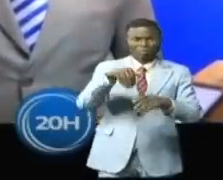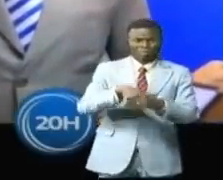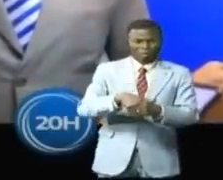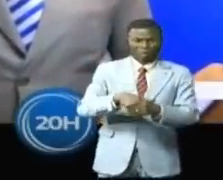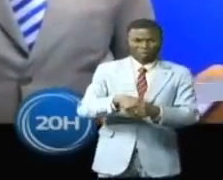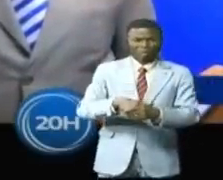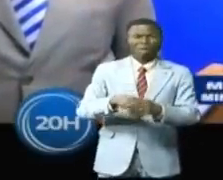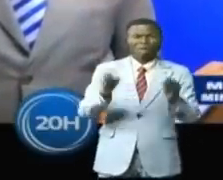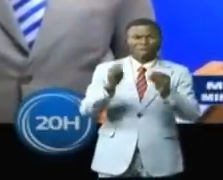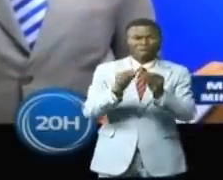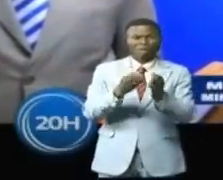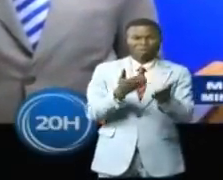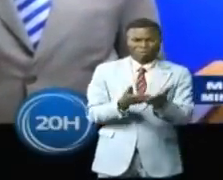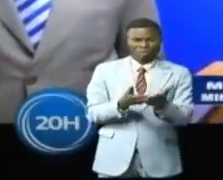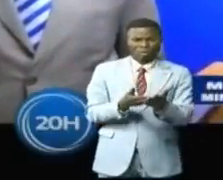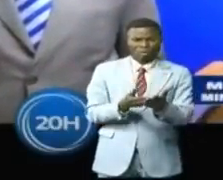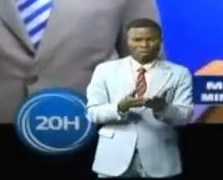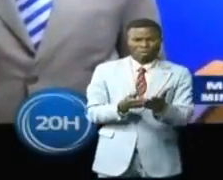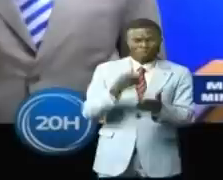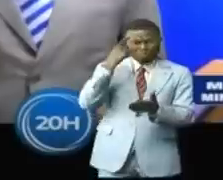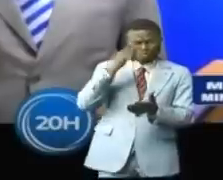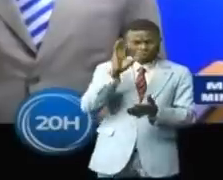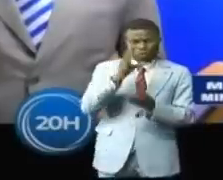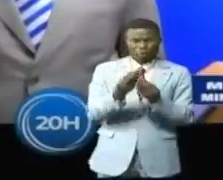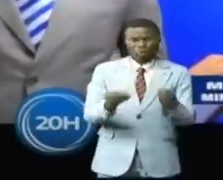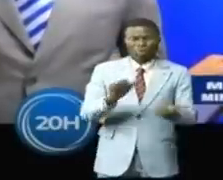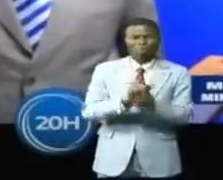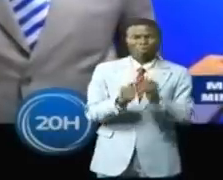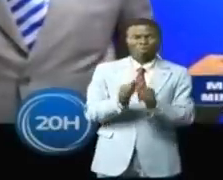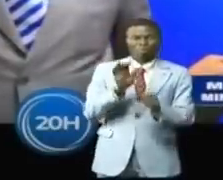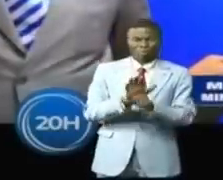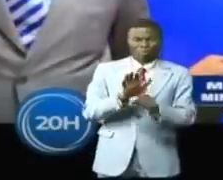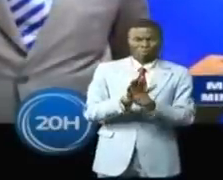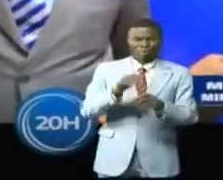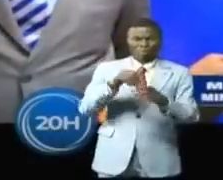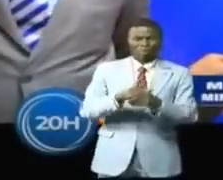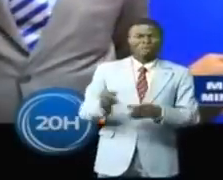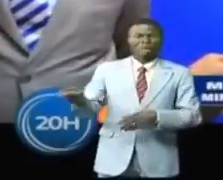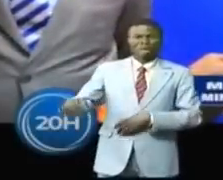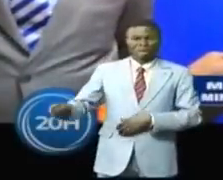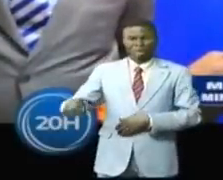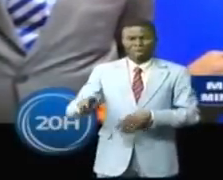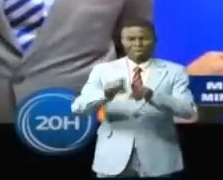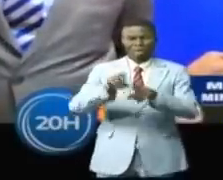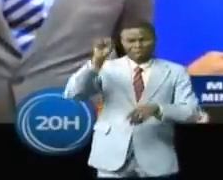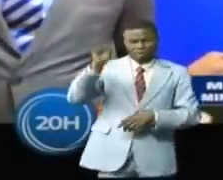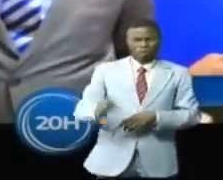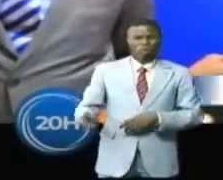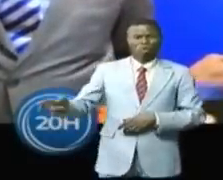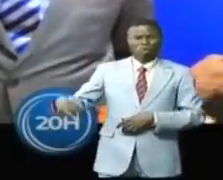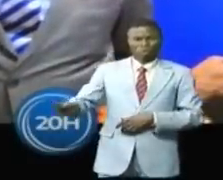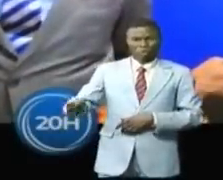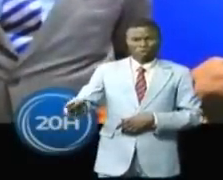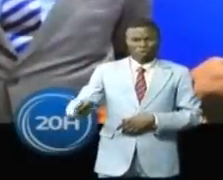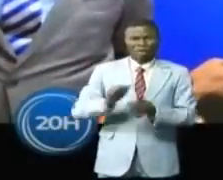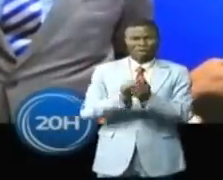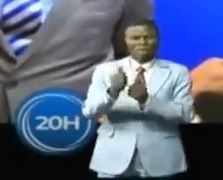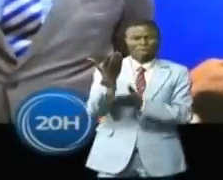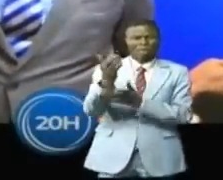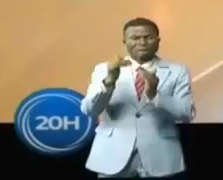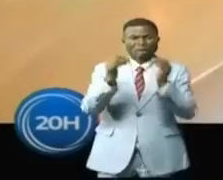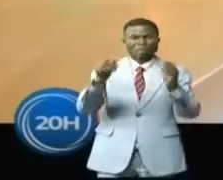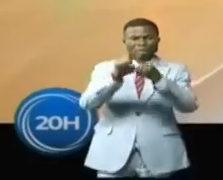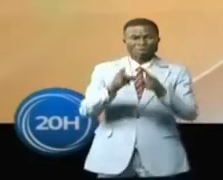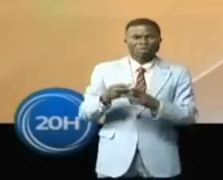à ces assises pour régler nos différends au niveau de la région et de la sous-région liés à la paix et à la